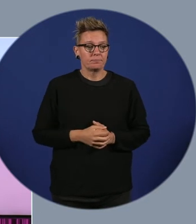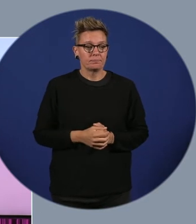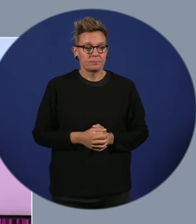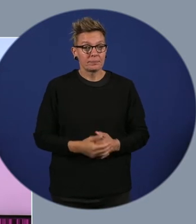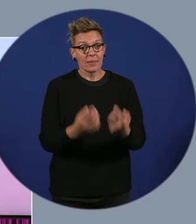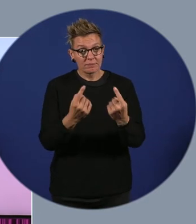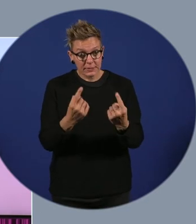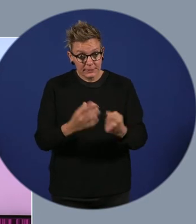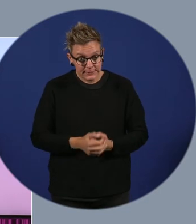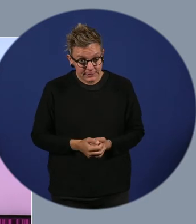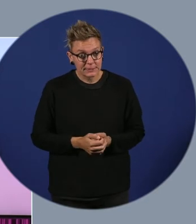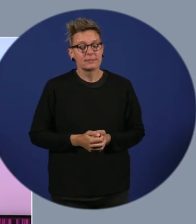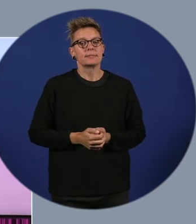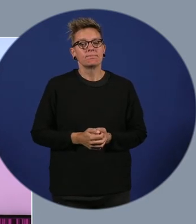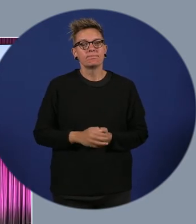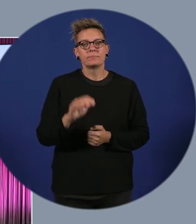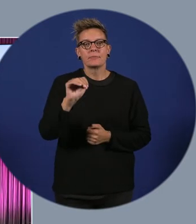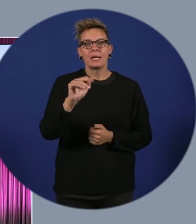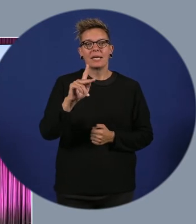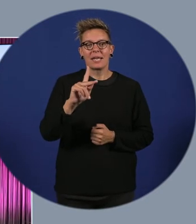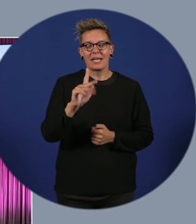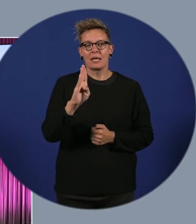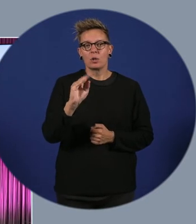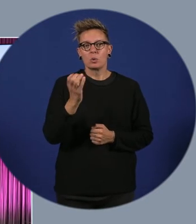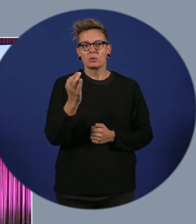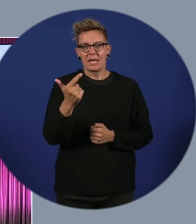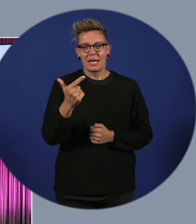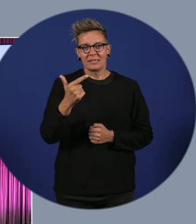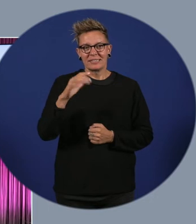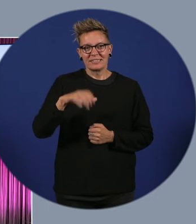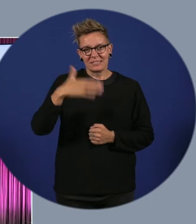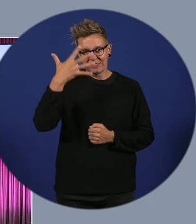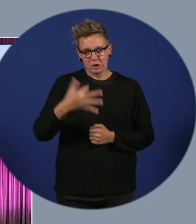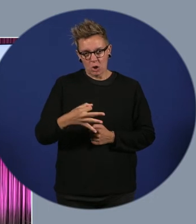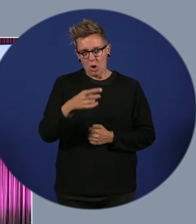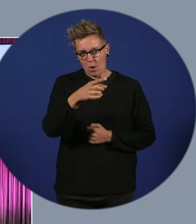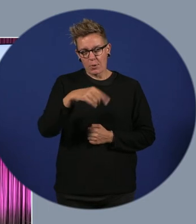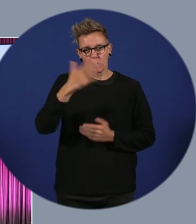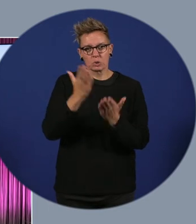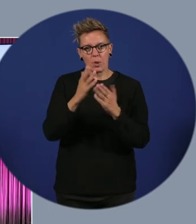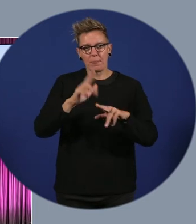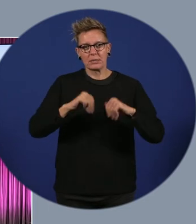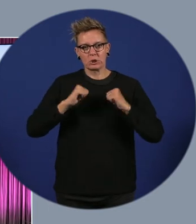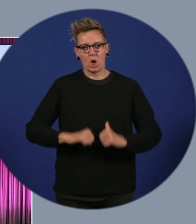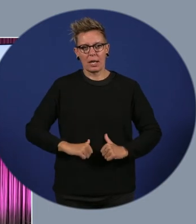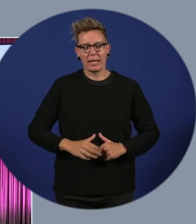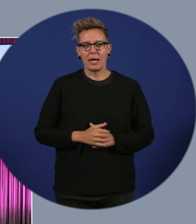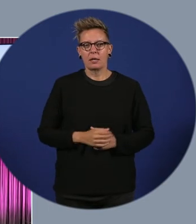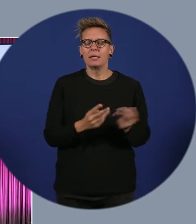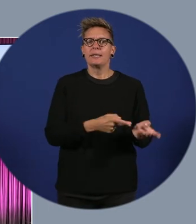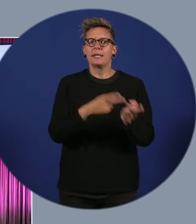Mm. Fantastiskt. Och Erik Lundberg, docent i statsvetenskap vid Högskolan i Dalarna. Vad tycker du är den